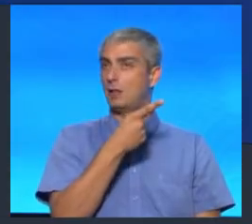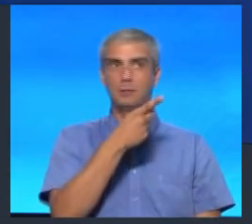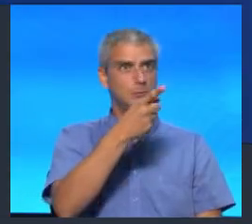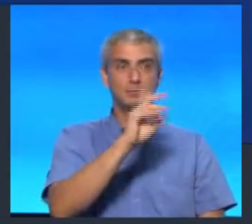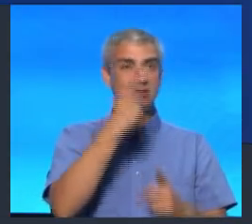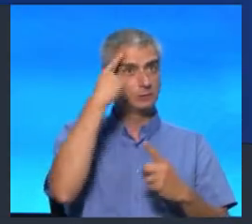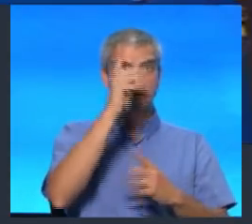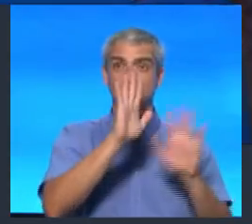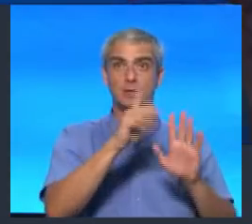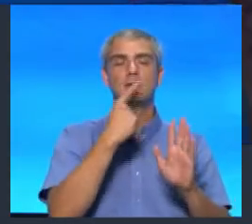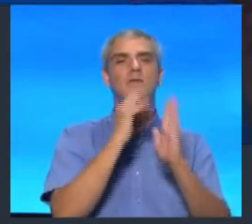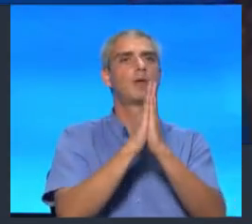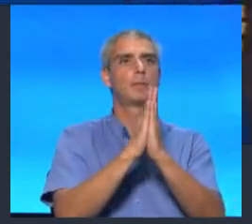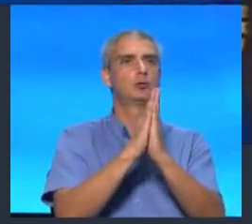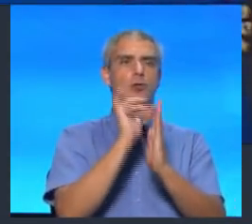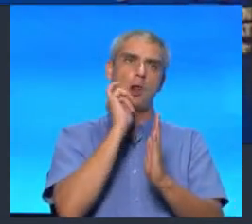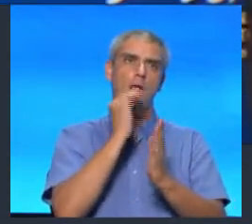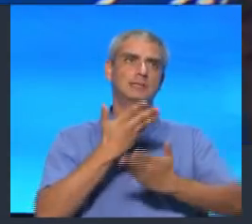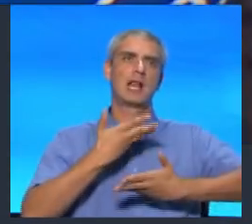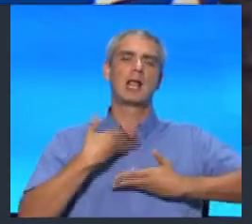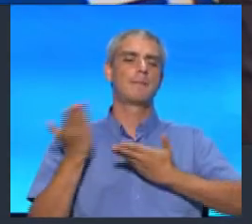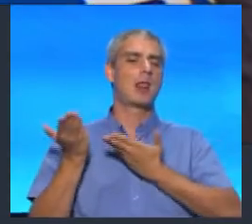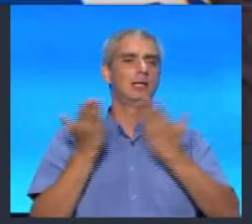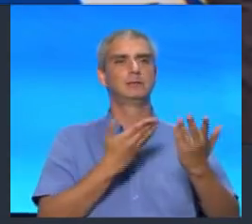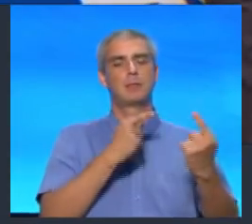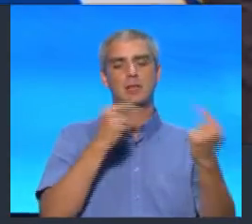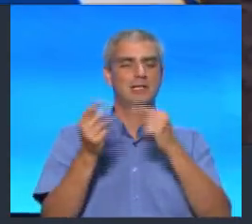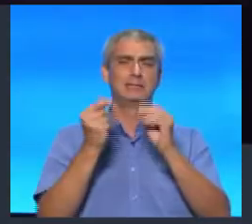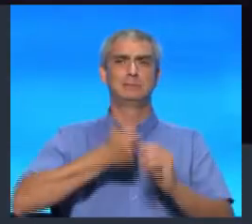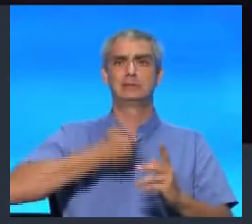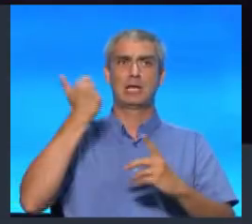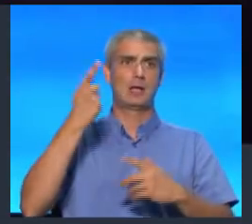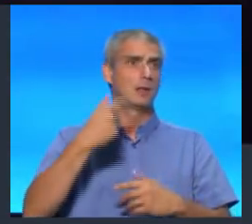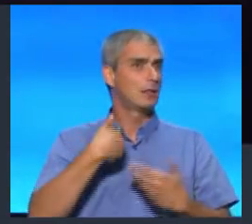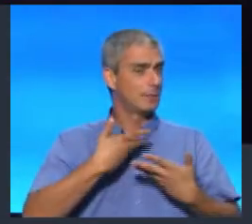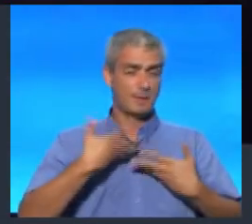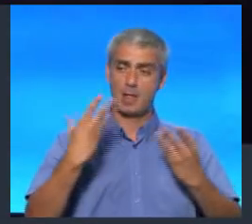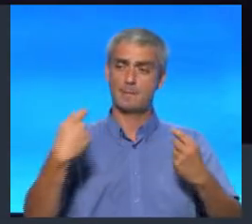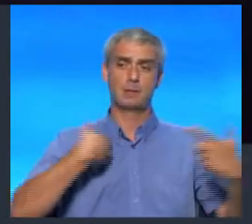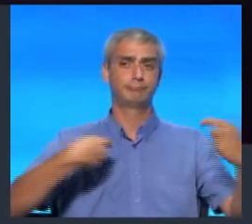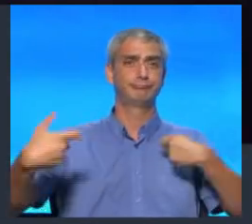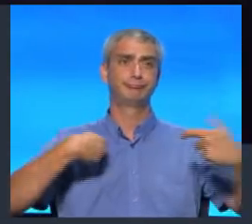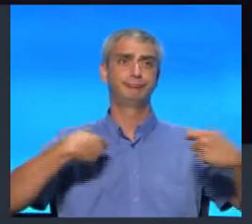חייו וביקש שלא לקבל את ההזמנה לדוקרב עם השרה. אני מקבל המון אס-אמסים